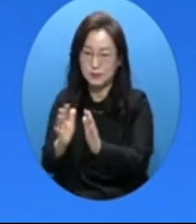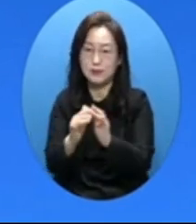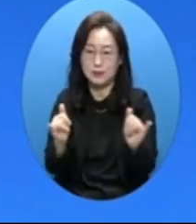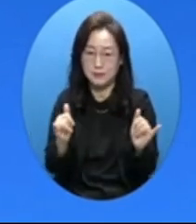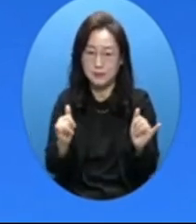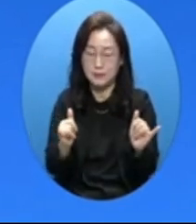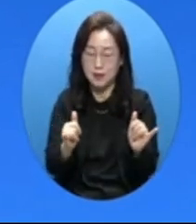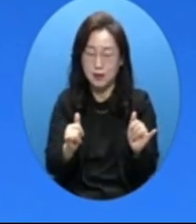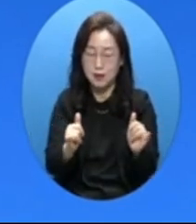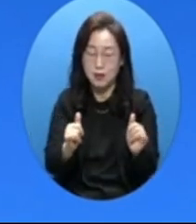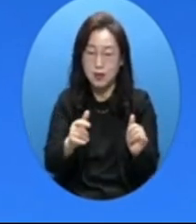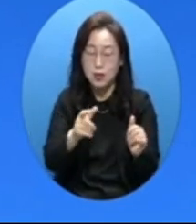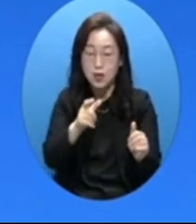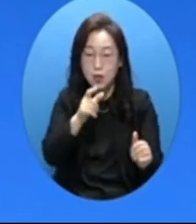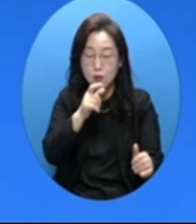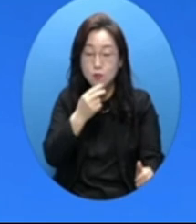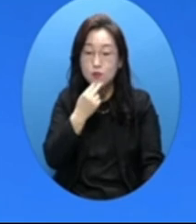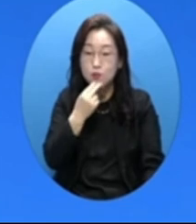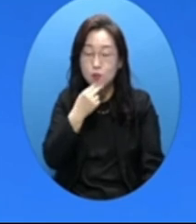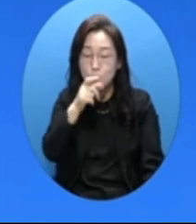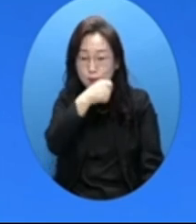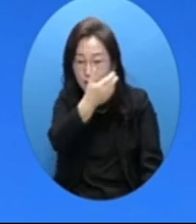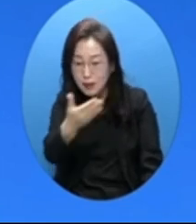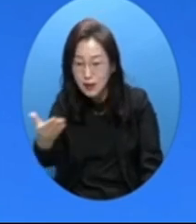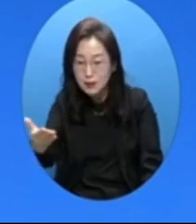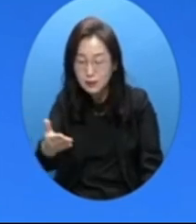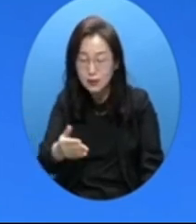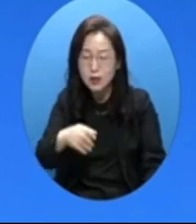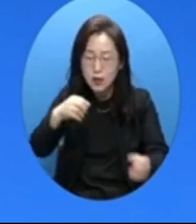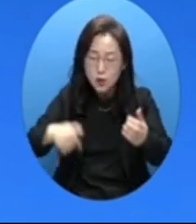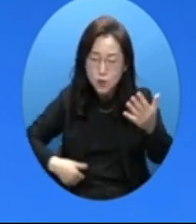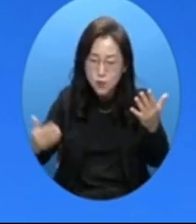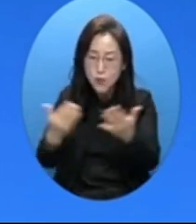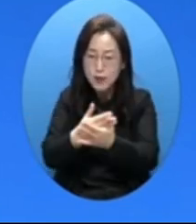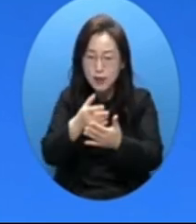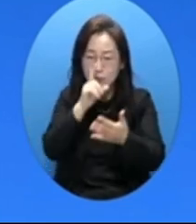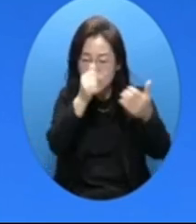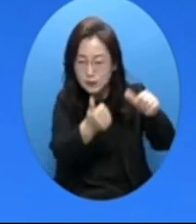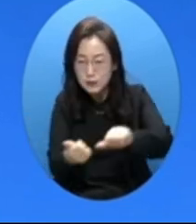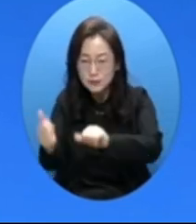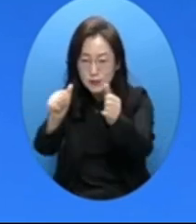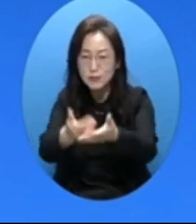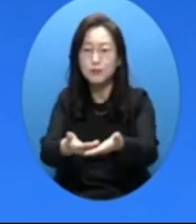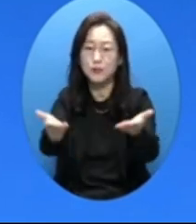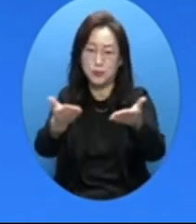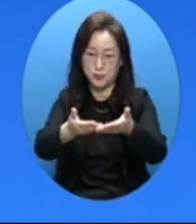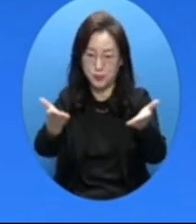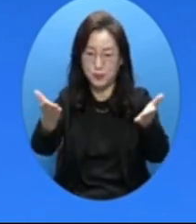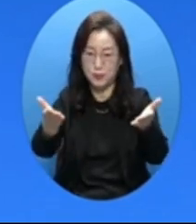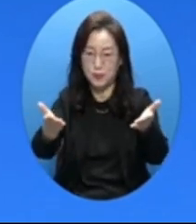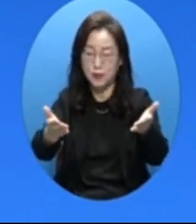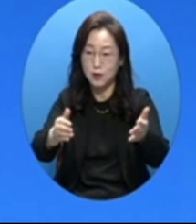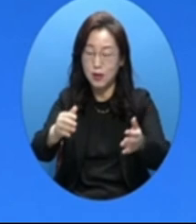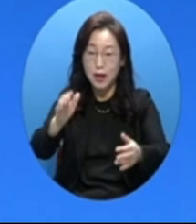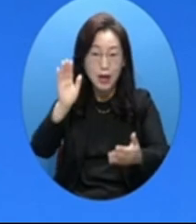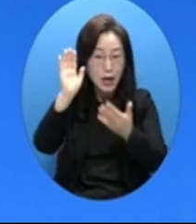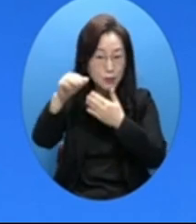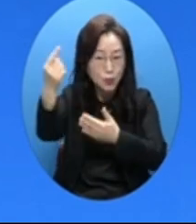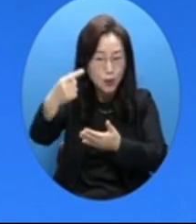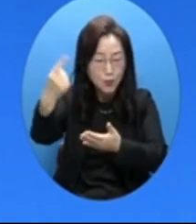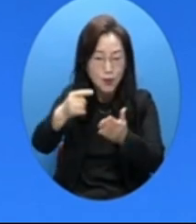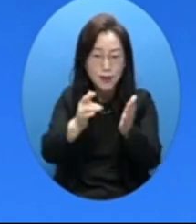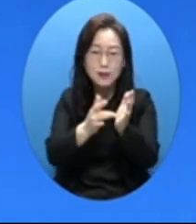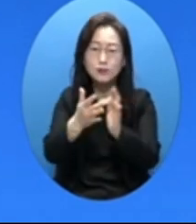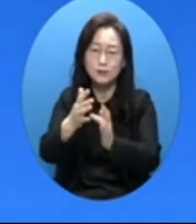요단강에서 회계 침례를 베풀며 우리 교실 주님을 맞이할